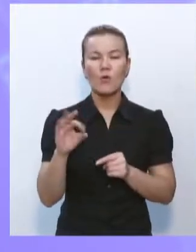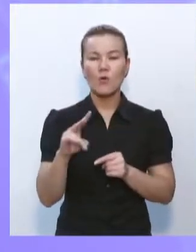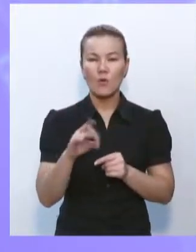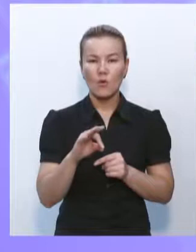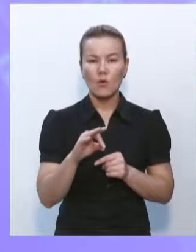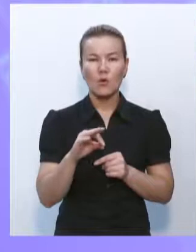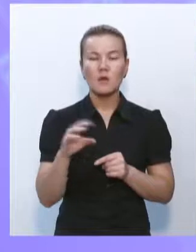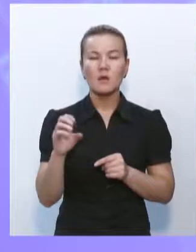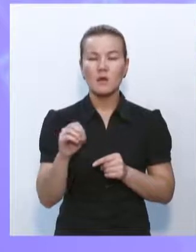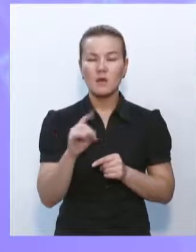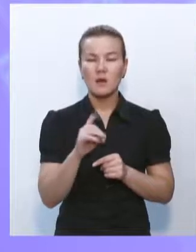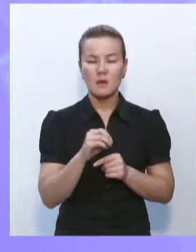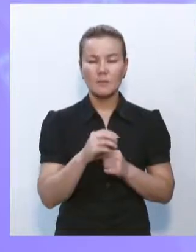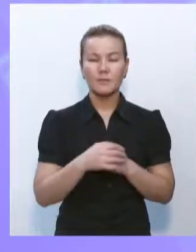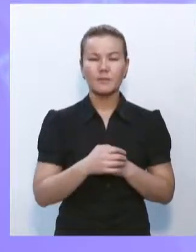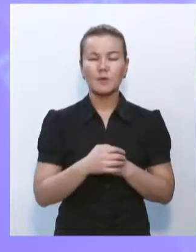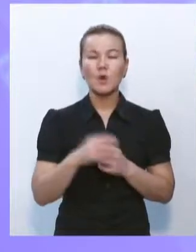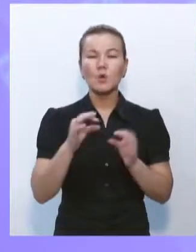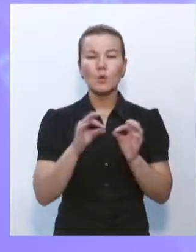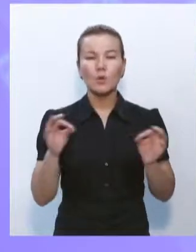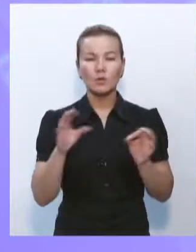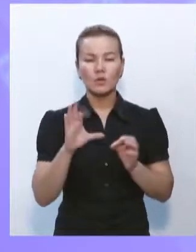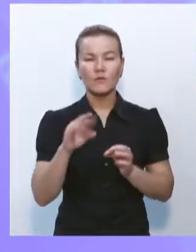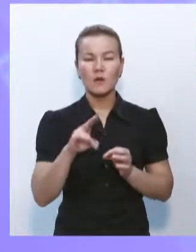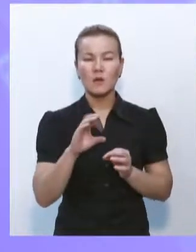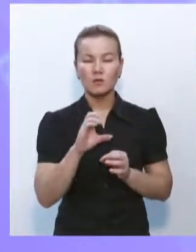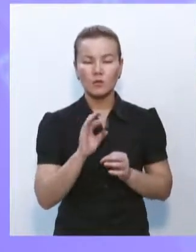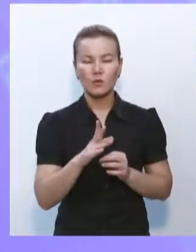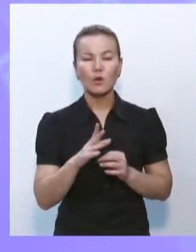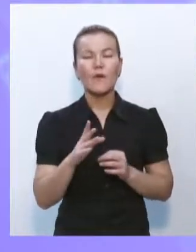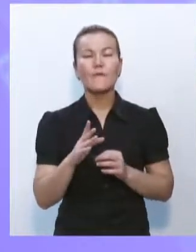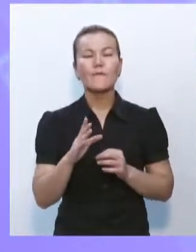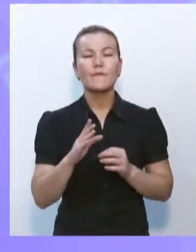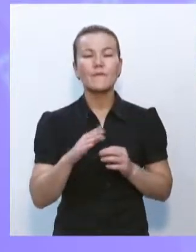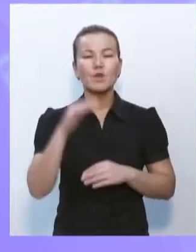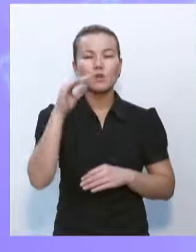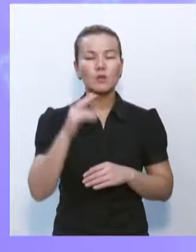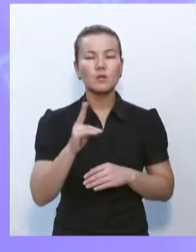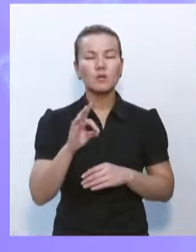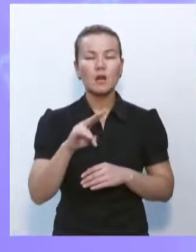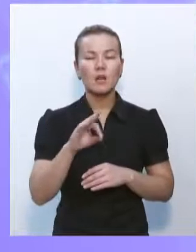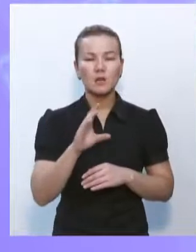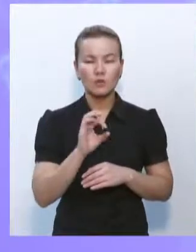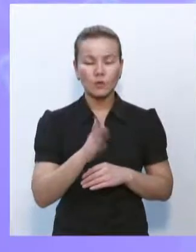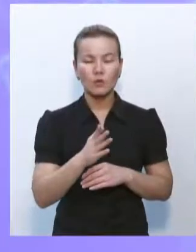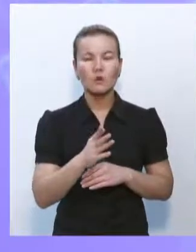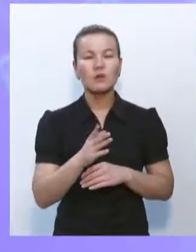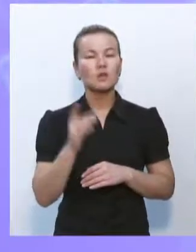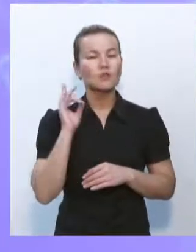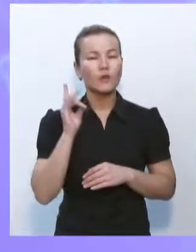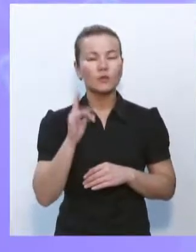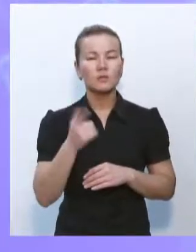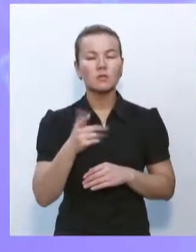«оло», «ере». Тонкий волосок, высокий колосок, звонкие